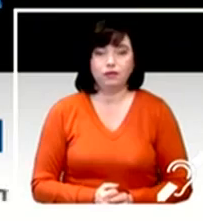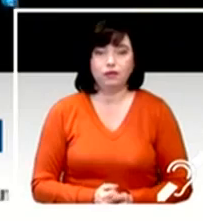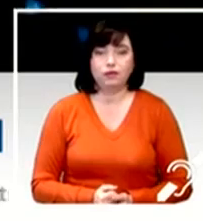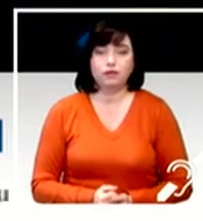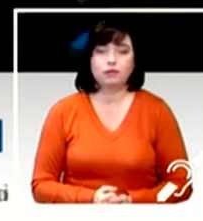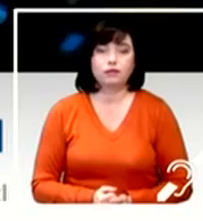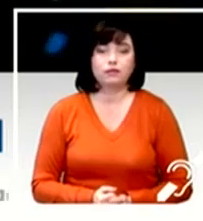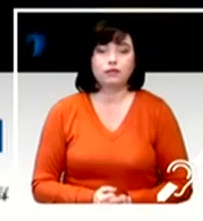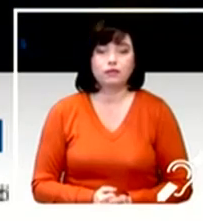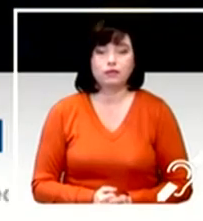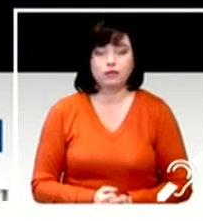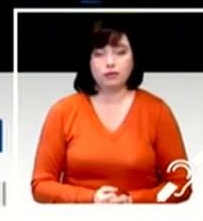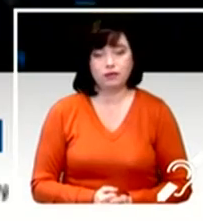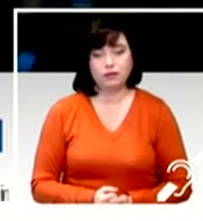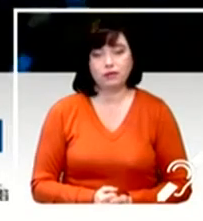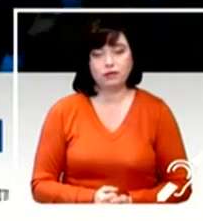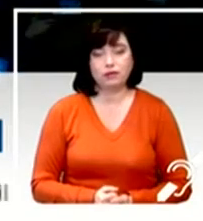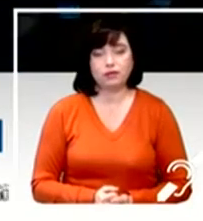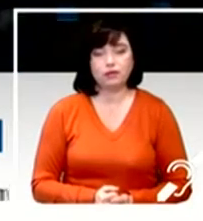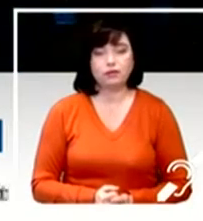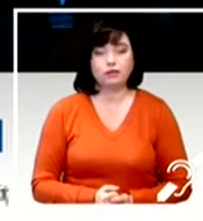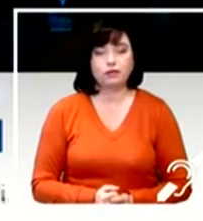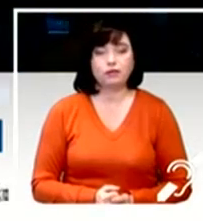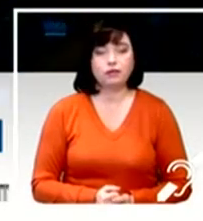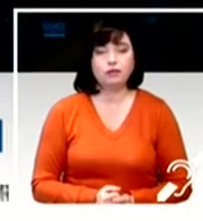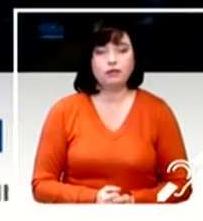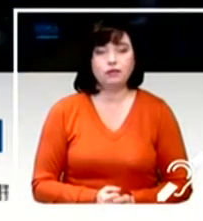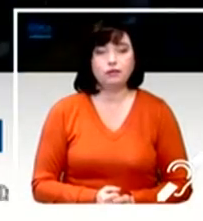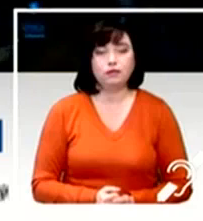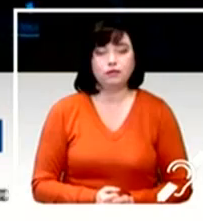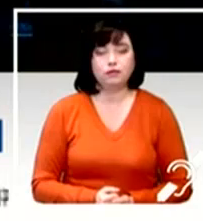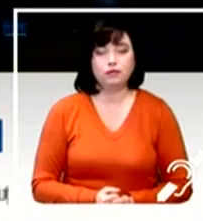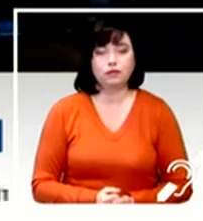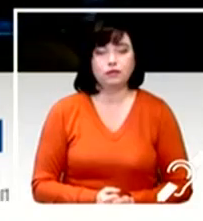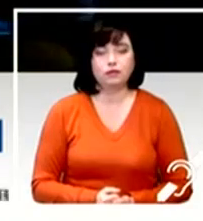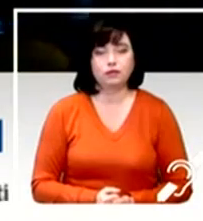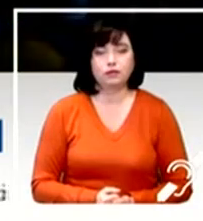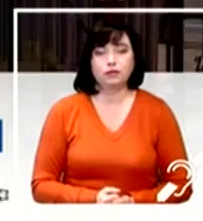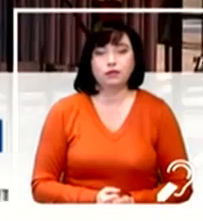mea, o cometă ce sunt împlinită.